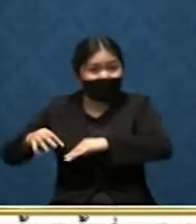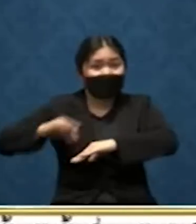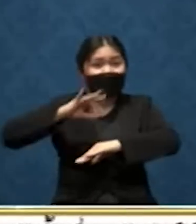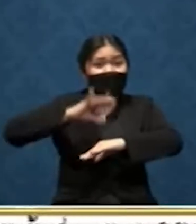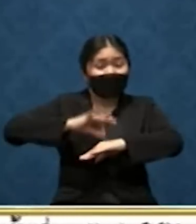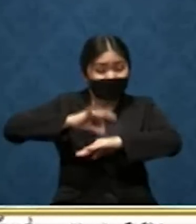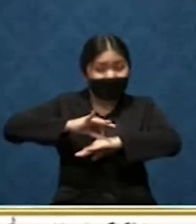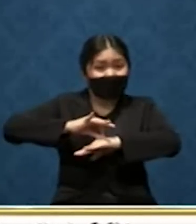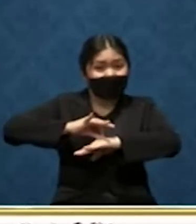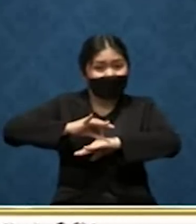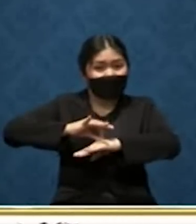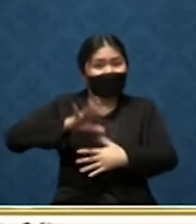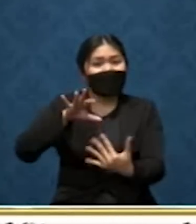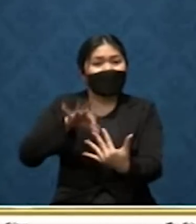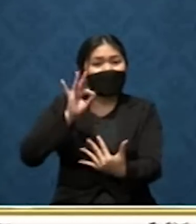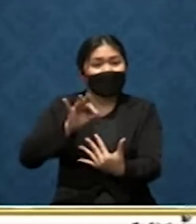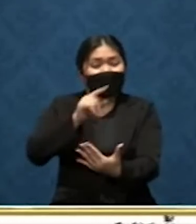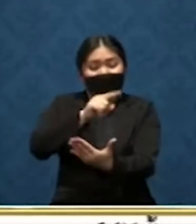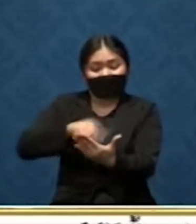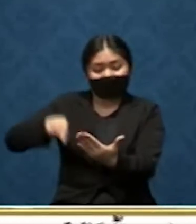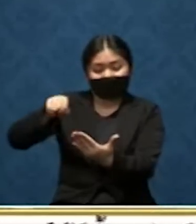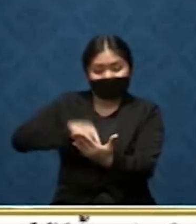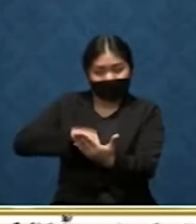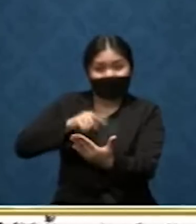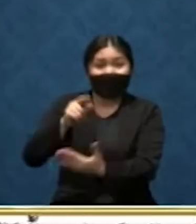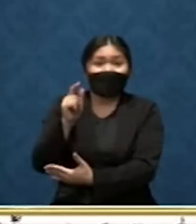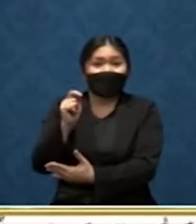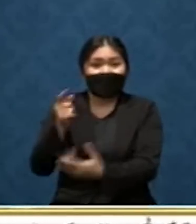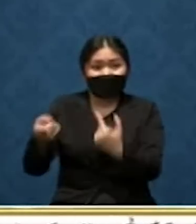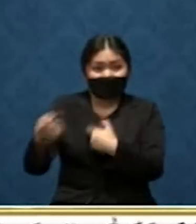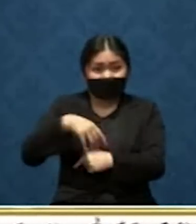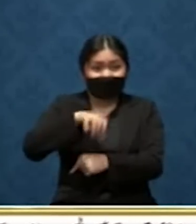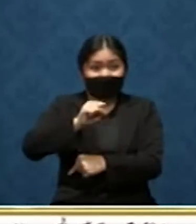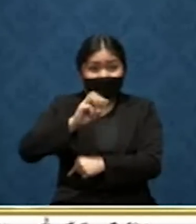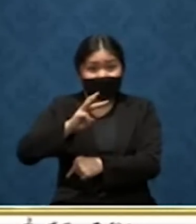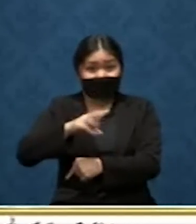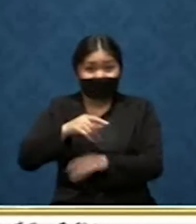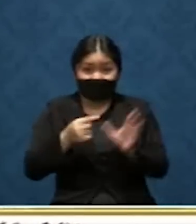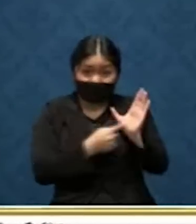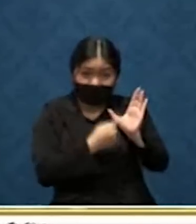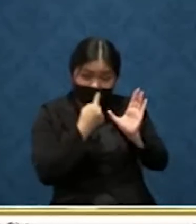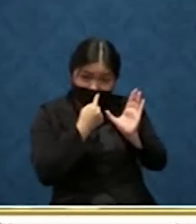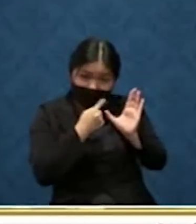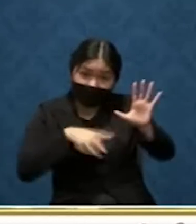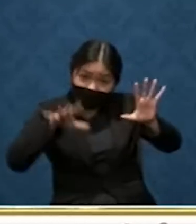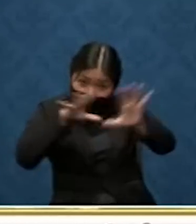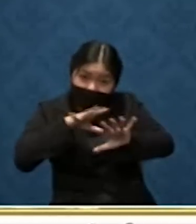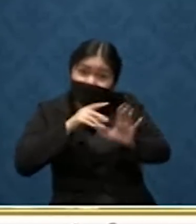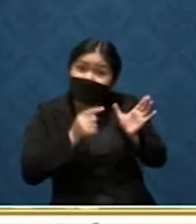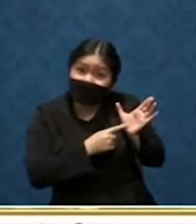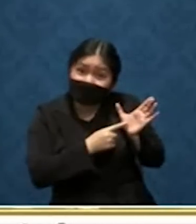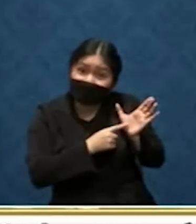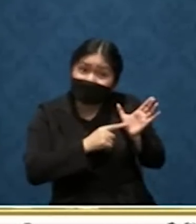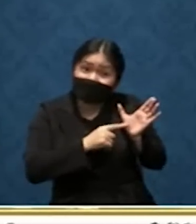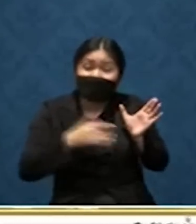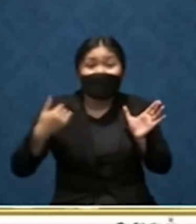ส่นสำคัญในการเลอกนายอออ่างให้มาเป็สอวอรครับน่าค-คุกไฮะก็ประกอบไปด้วยผลเอก